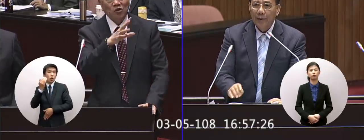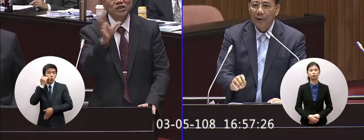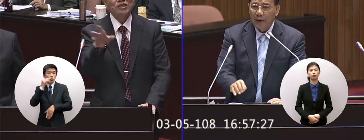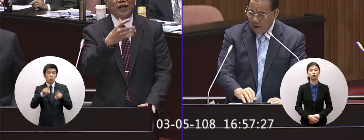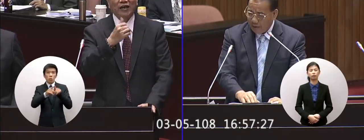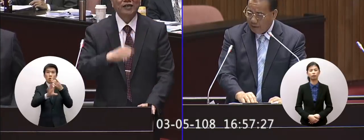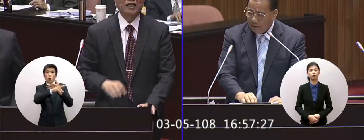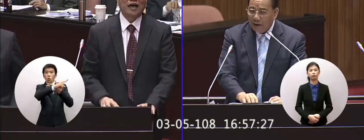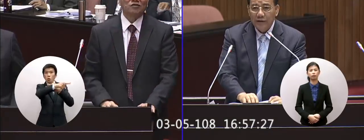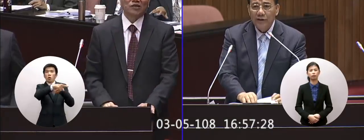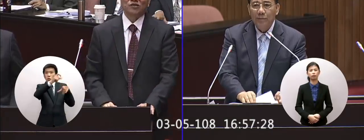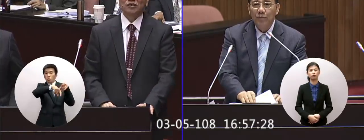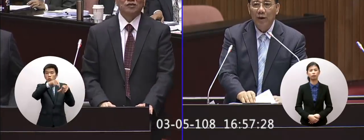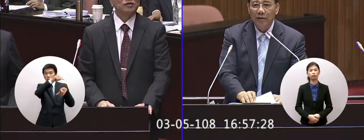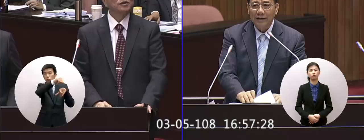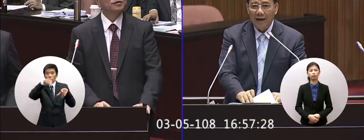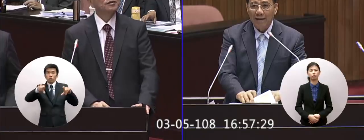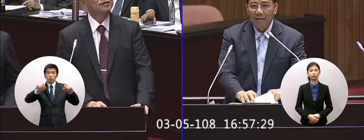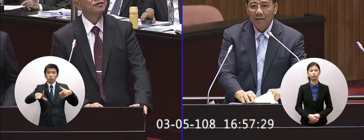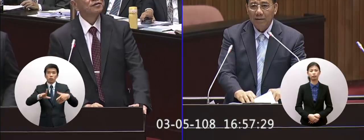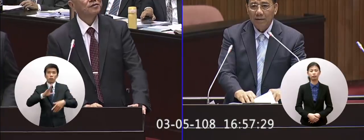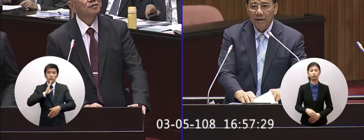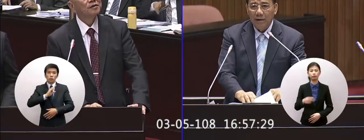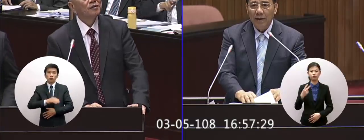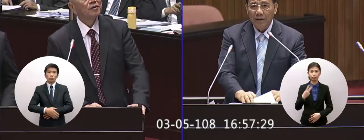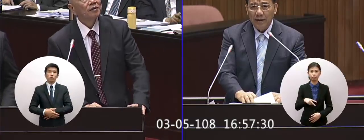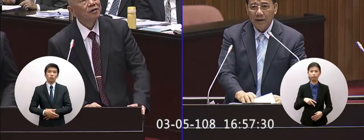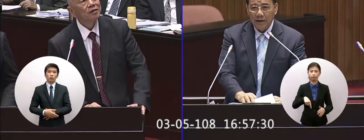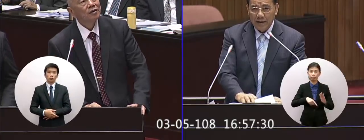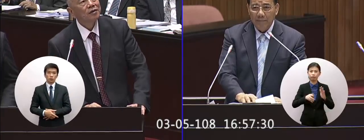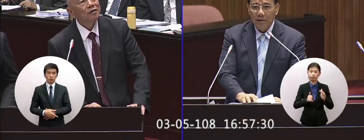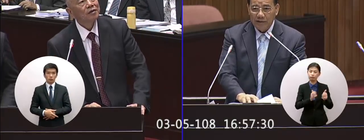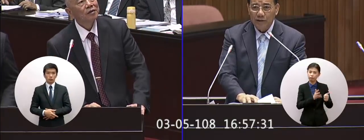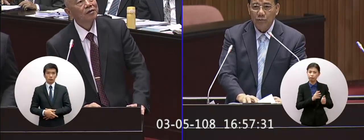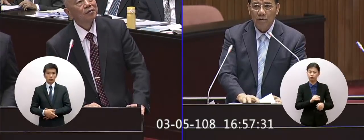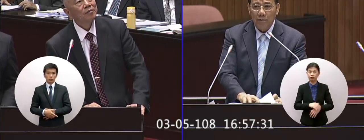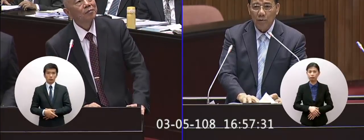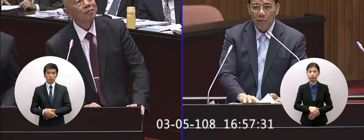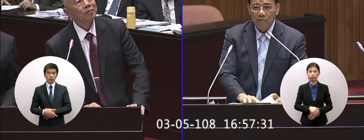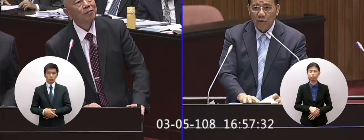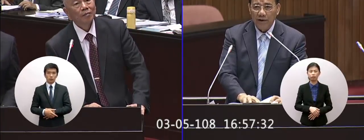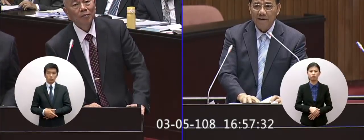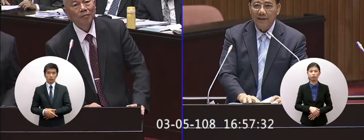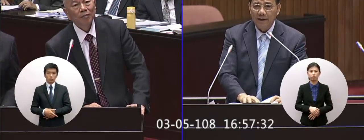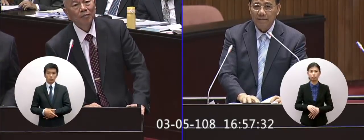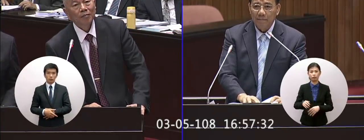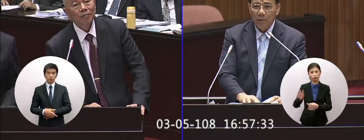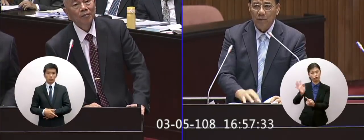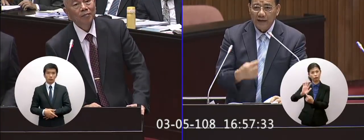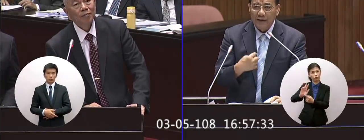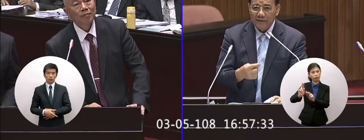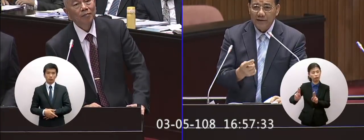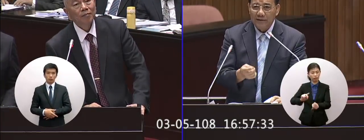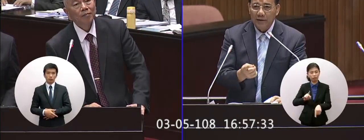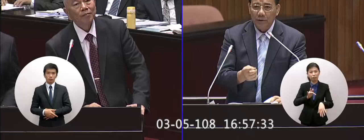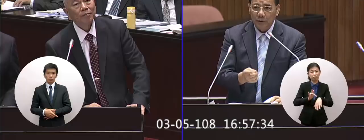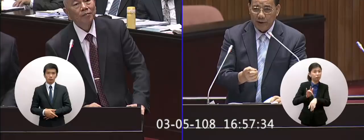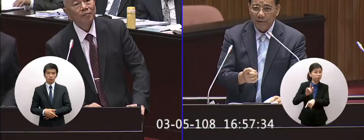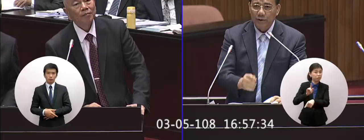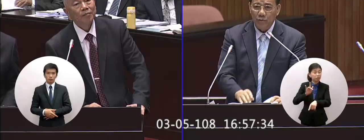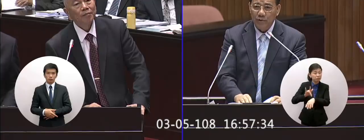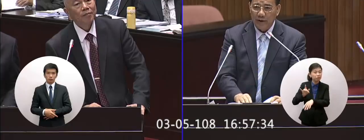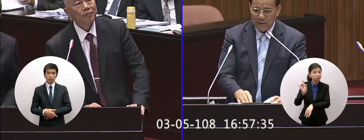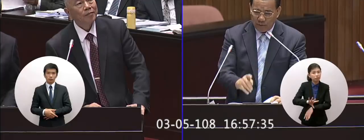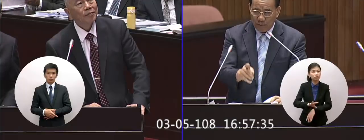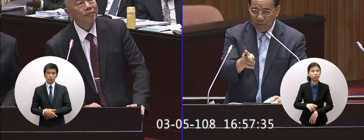个叫国际上的。 好，进一步哈，院长，因为你可能没有接触过风力发电，我在经济